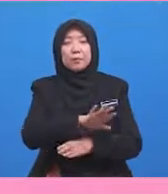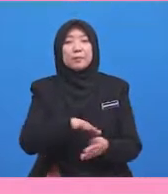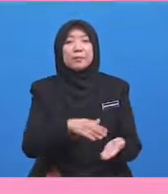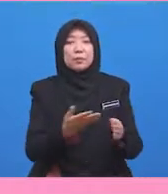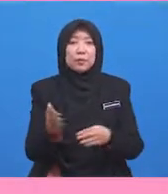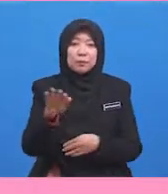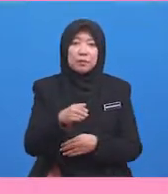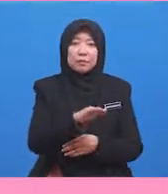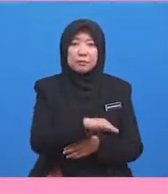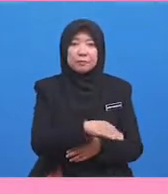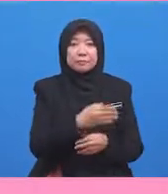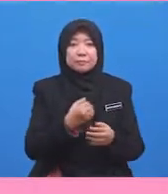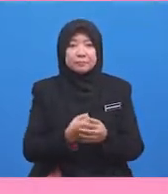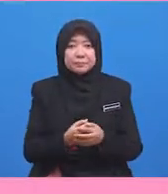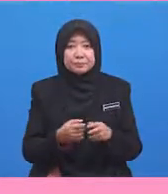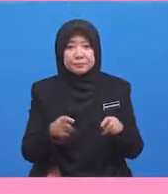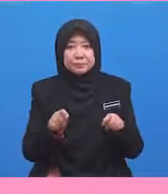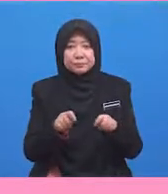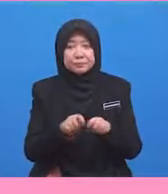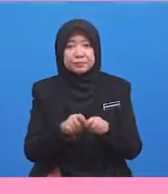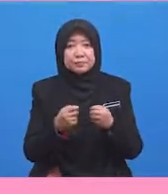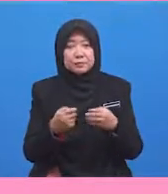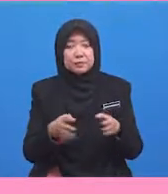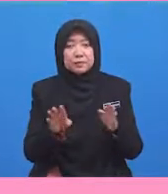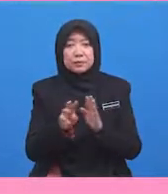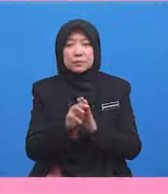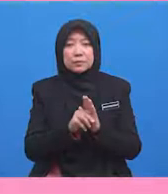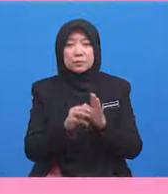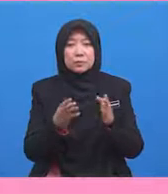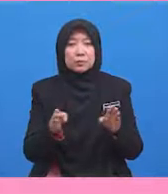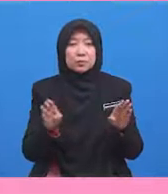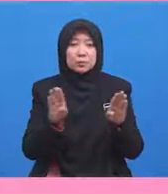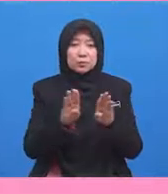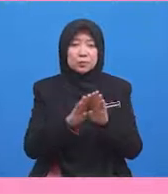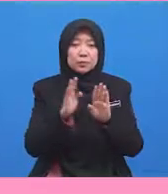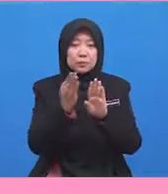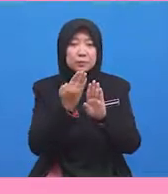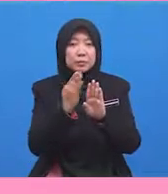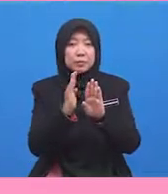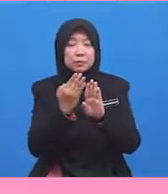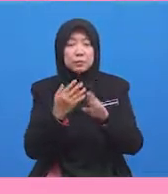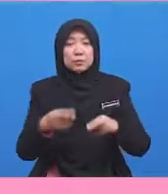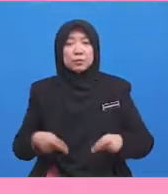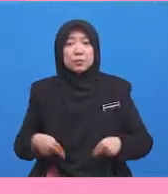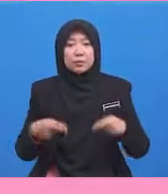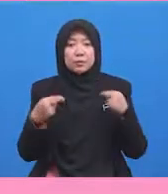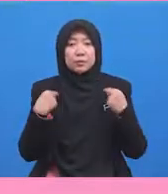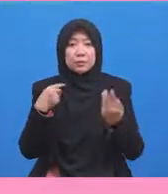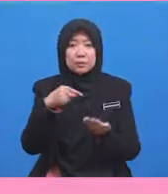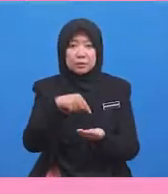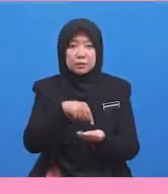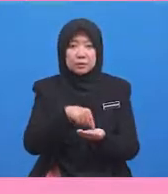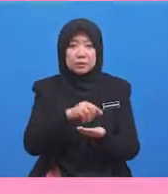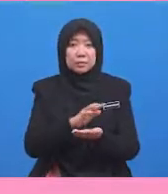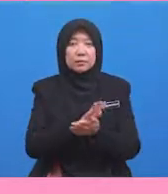ombak Seperti telah menutup pintu kehidupan ini Hai